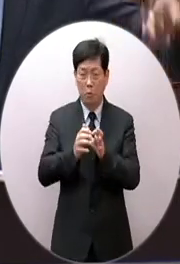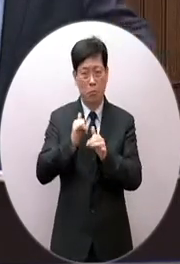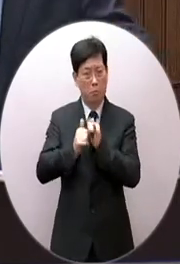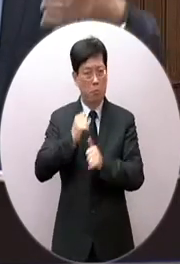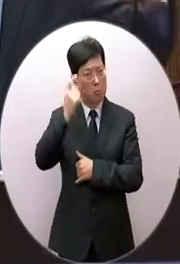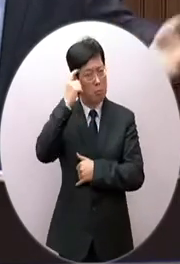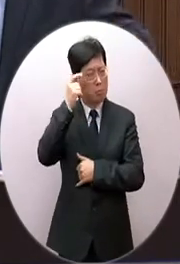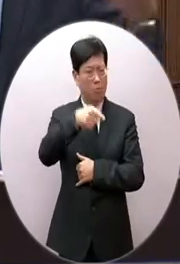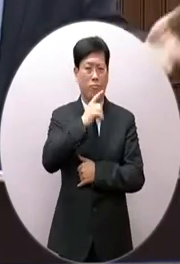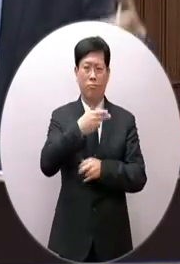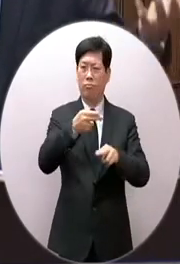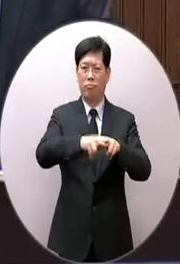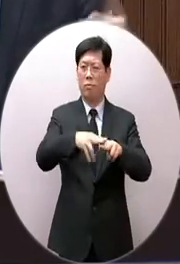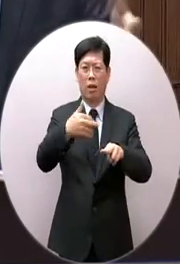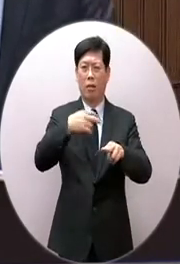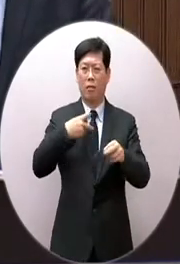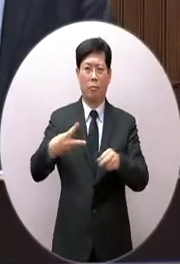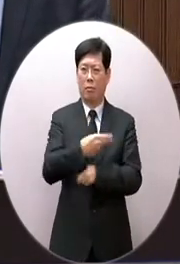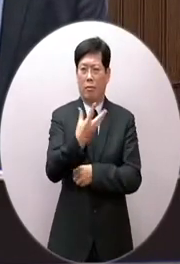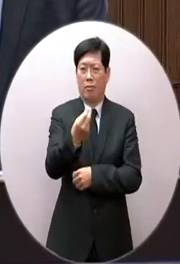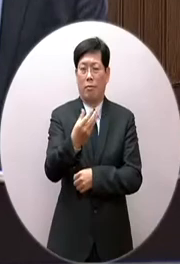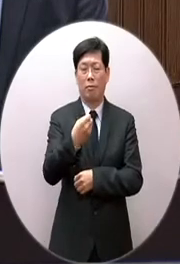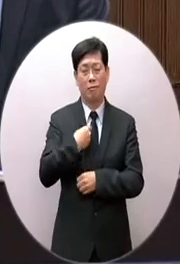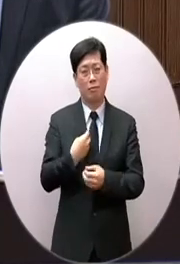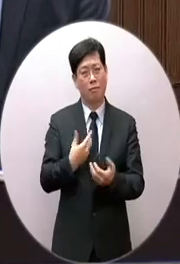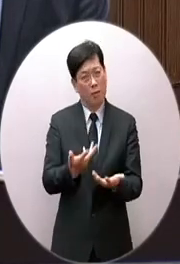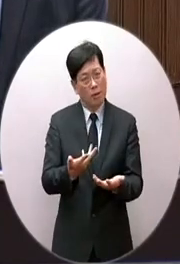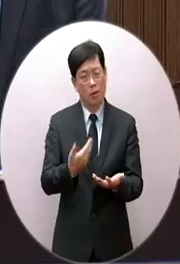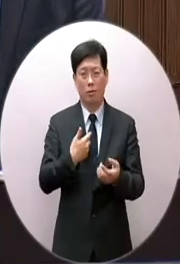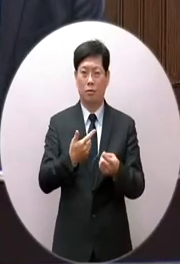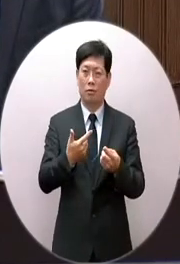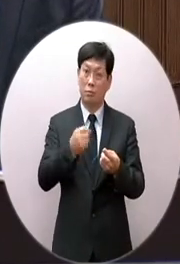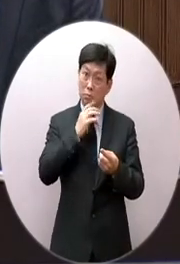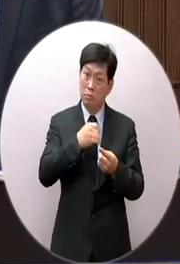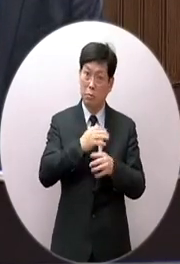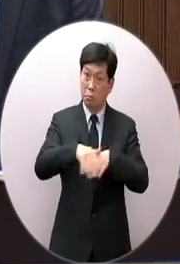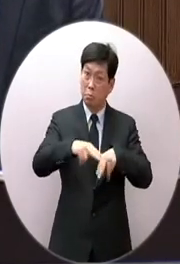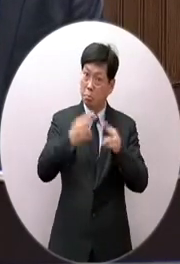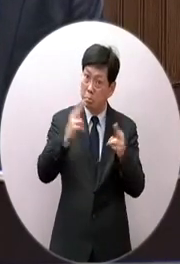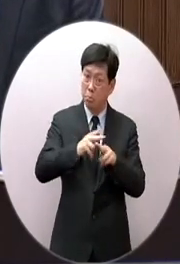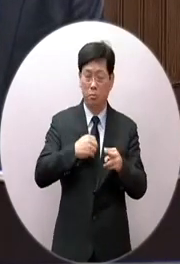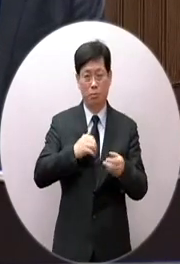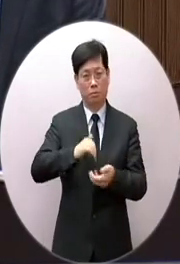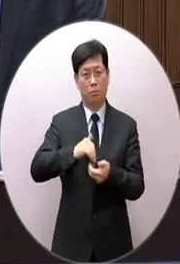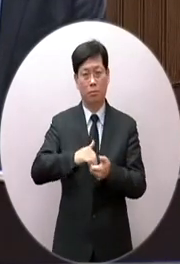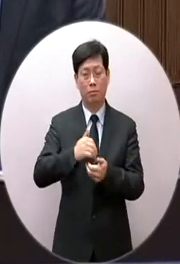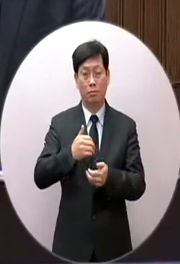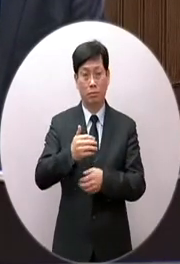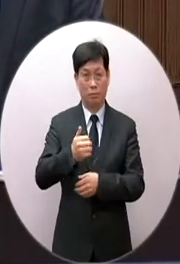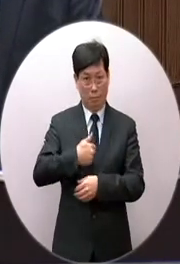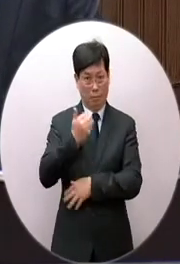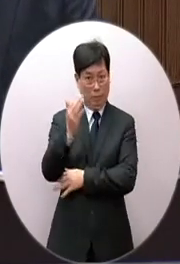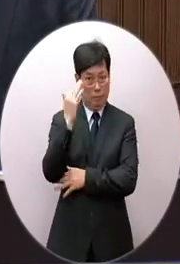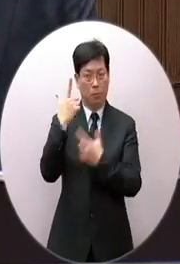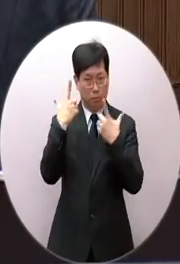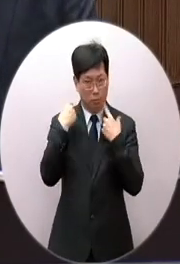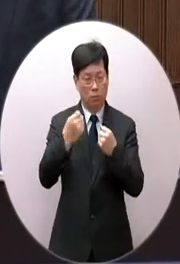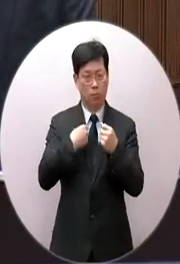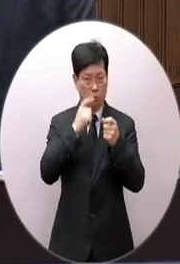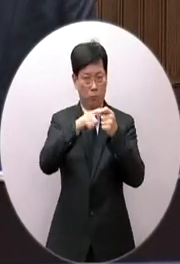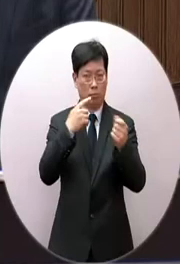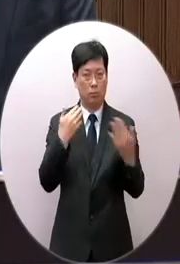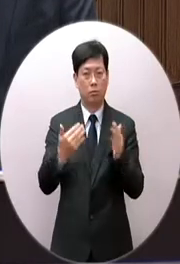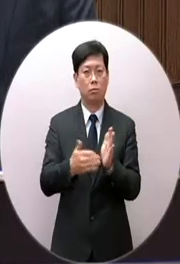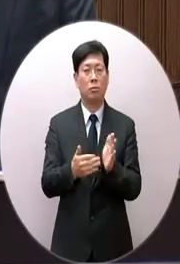觉得说封存啊，还是没有废除啊，这如何是非常还是不确定，可是事实上政府的政策已经确定